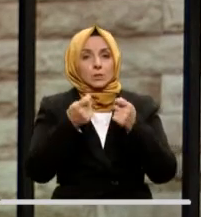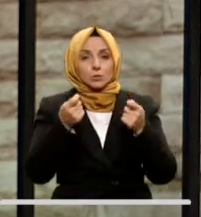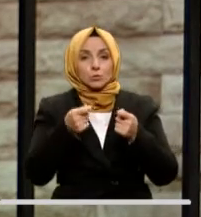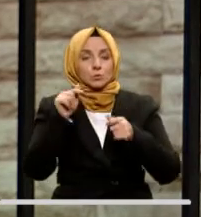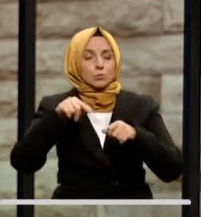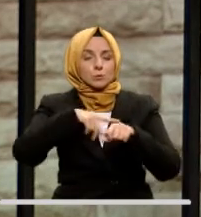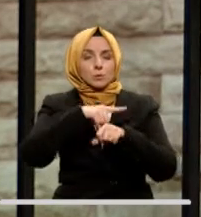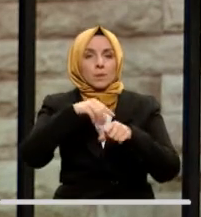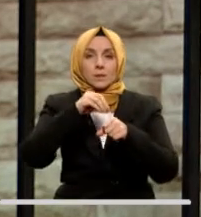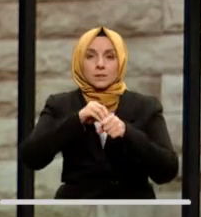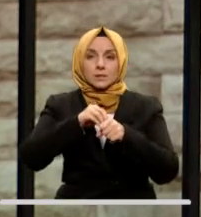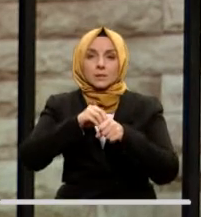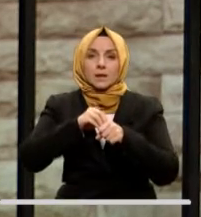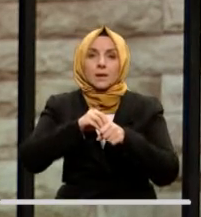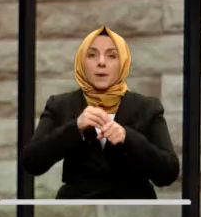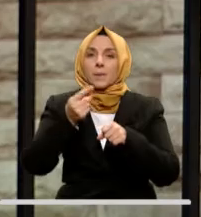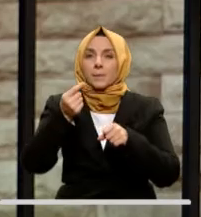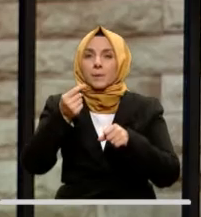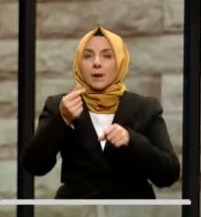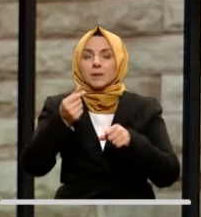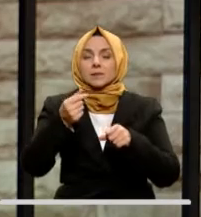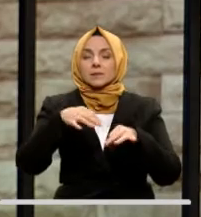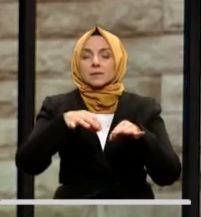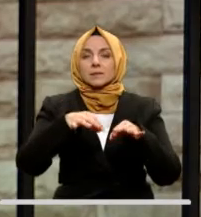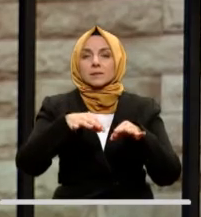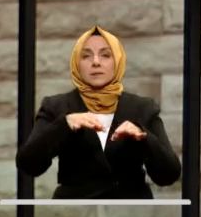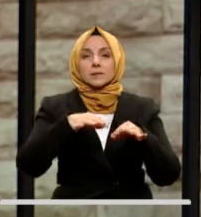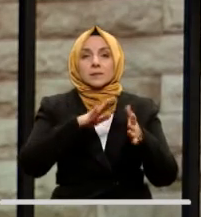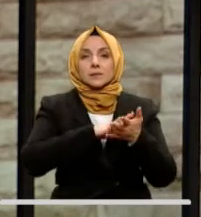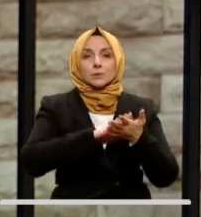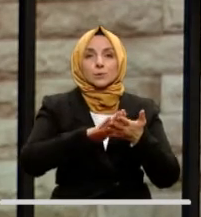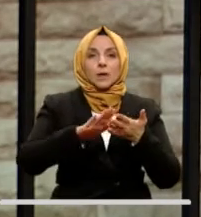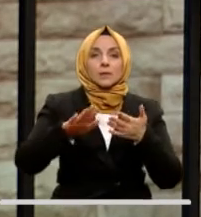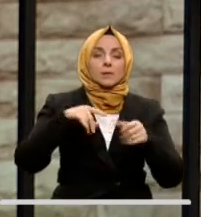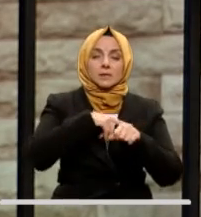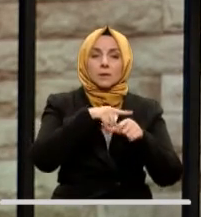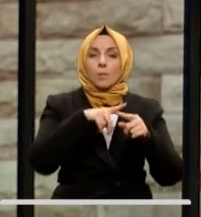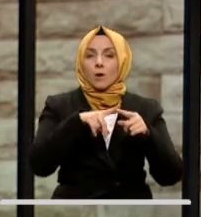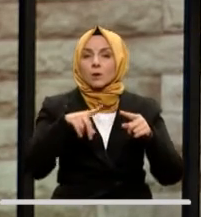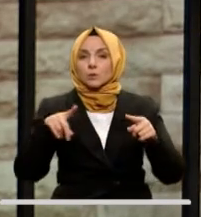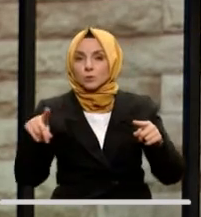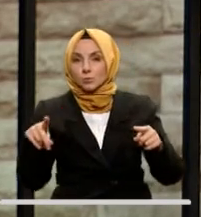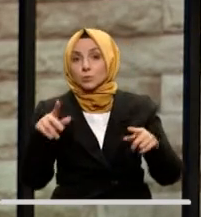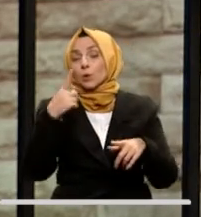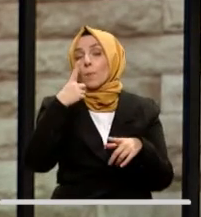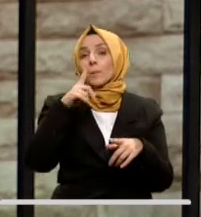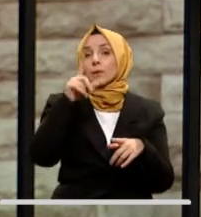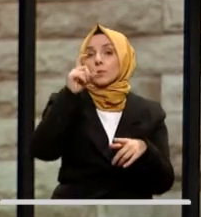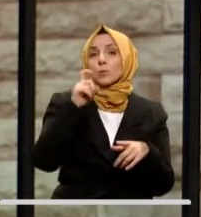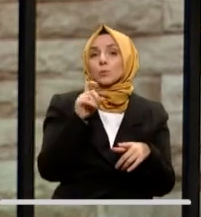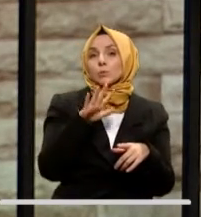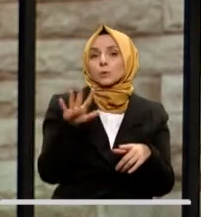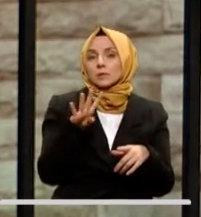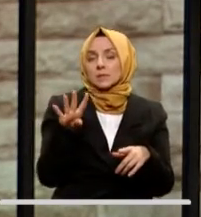bazı şeyler zaman almış Diyanet İşleri Başkanlığı kurulduktan sonra 1940'lı yıllara kadar malesef bugünkü